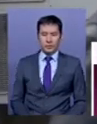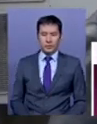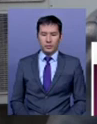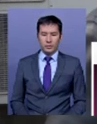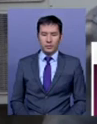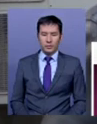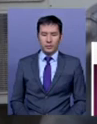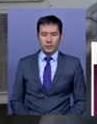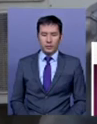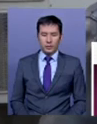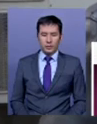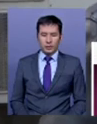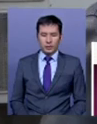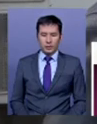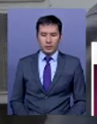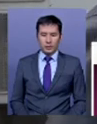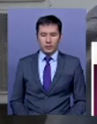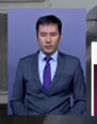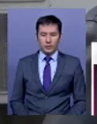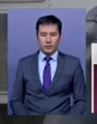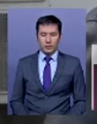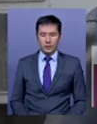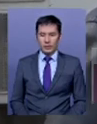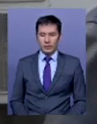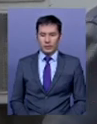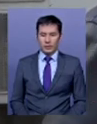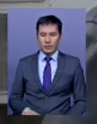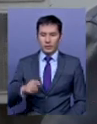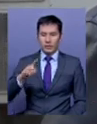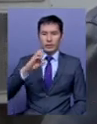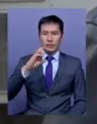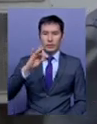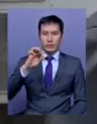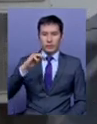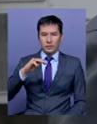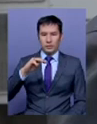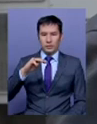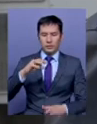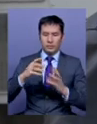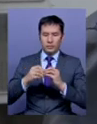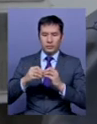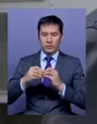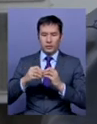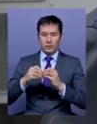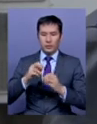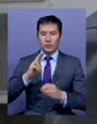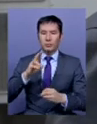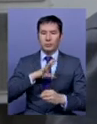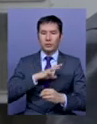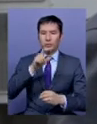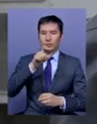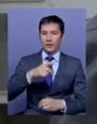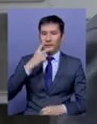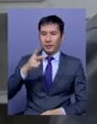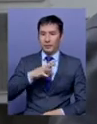үйіндегі табылған травмат тапанша бойынша айыпталып отыр. Оны енді